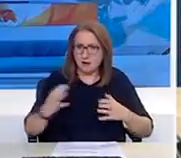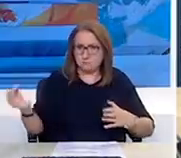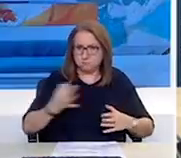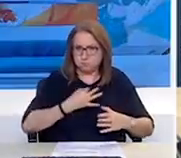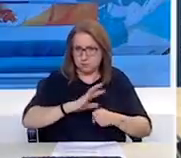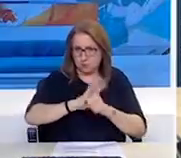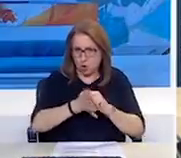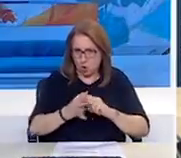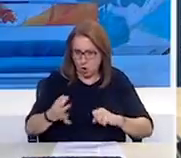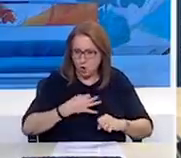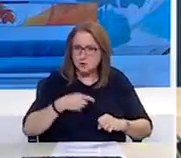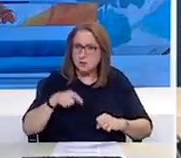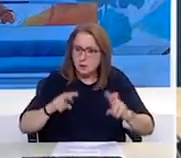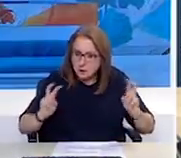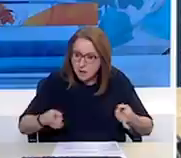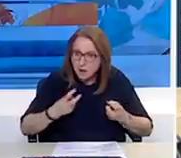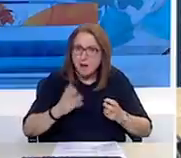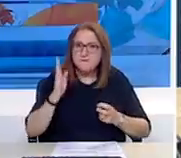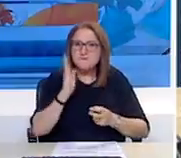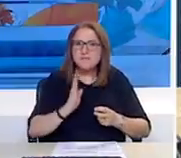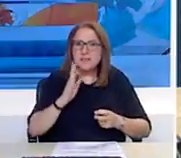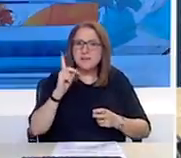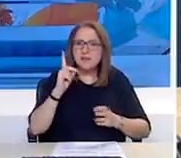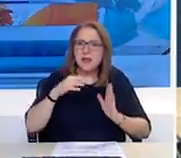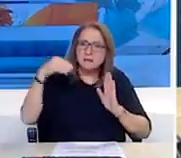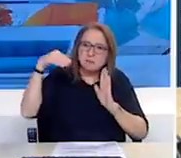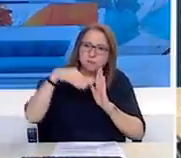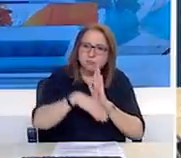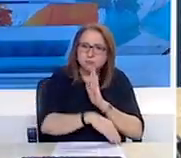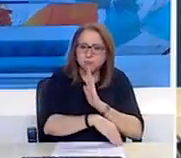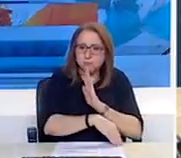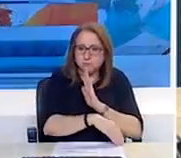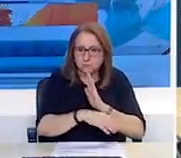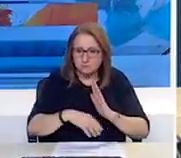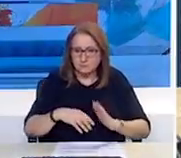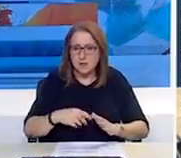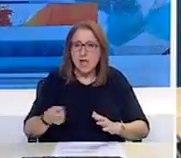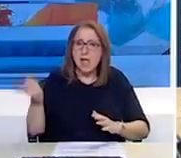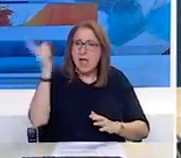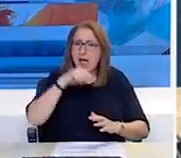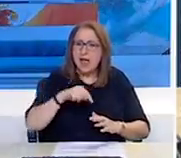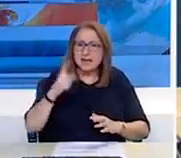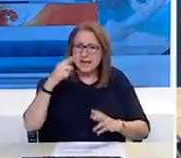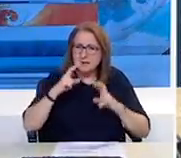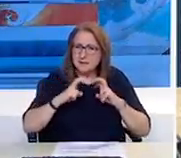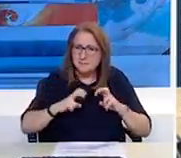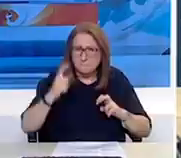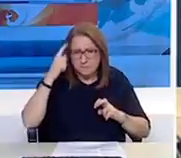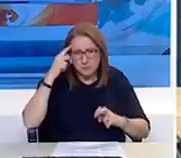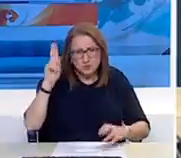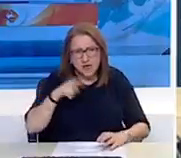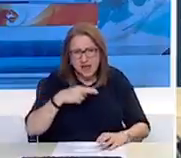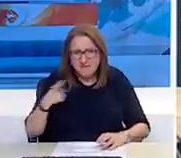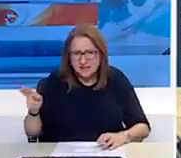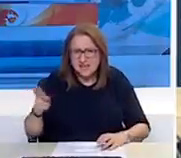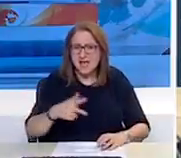Δέλτα. Και μία πολύ πολύ πρόσφατη μελέτη από την Ισπανία, την Ιταλία, αν θυμάμαι καλά είναι και η Ελβετία,